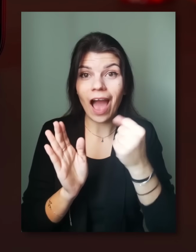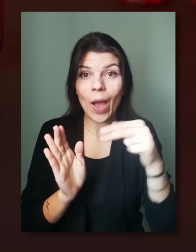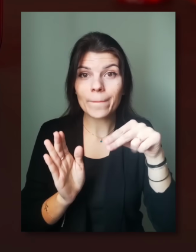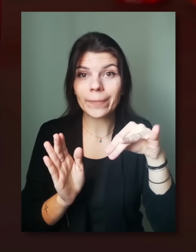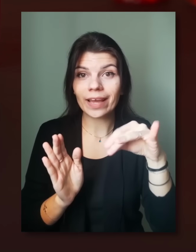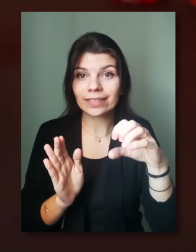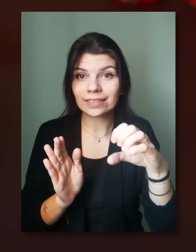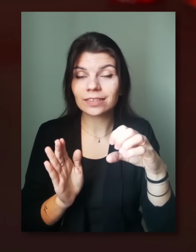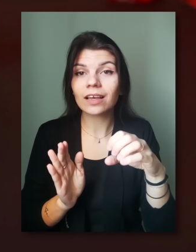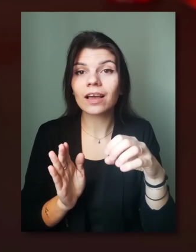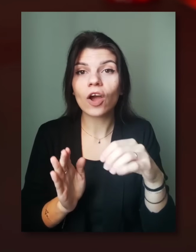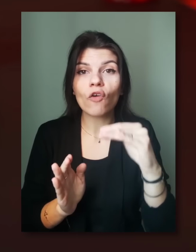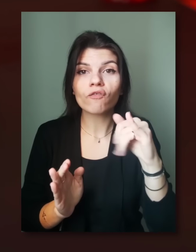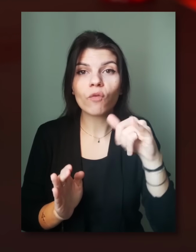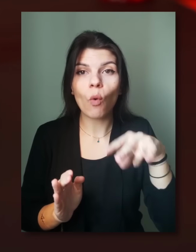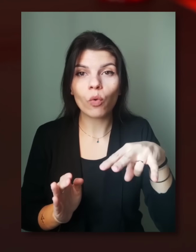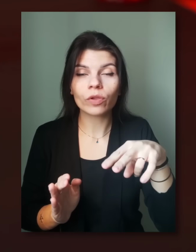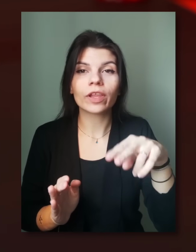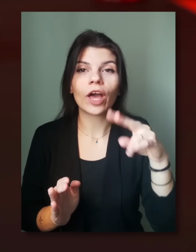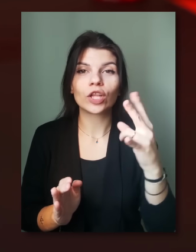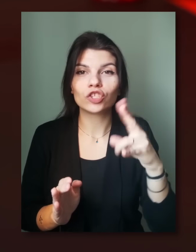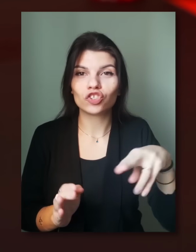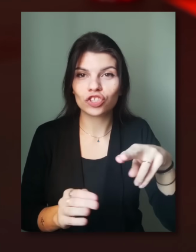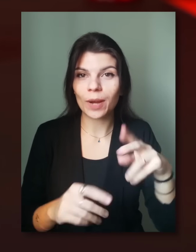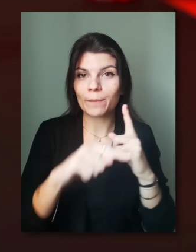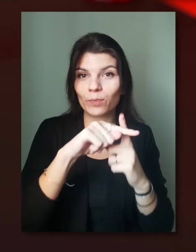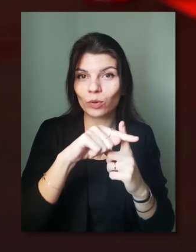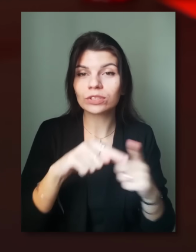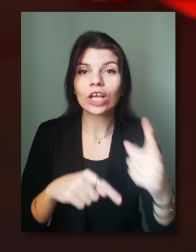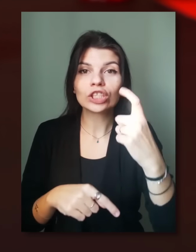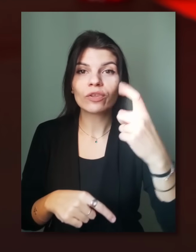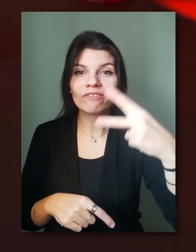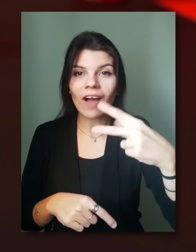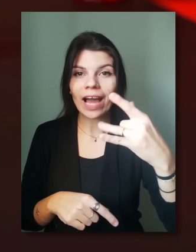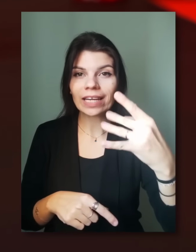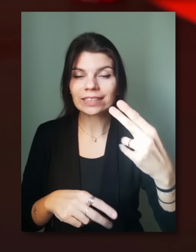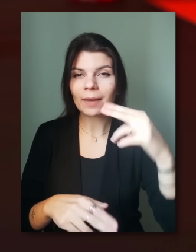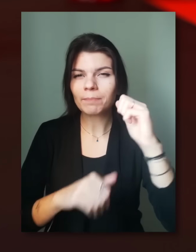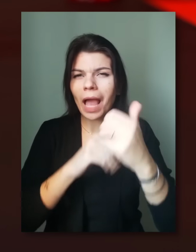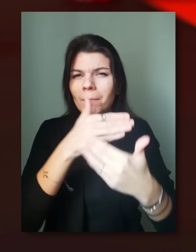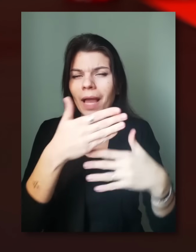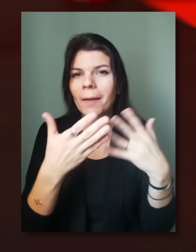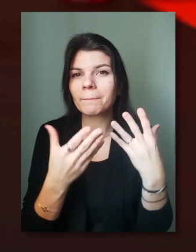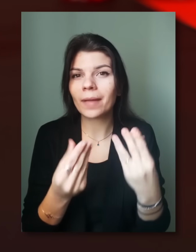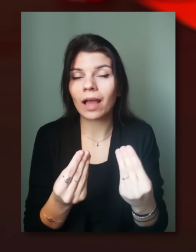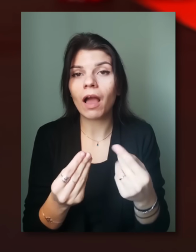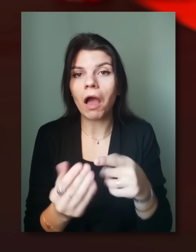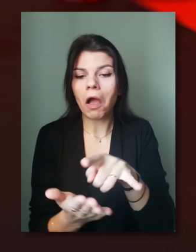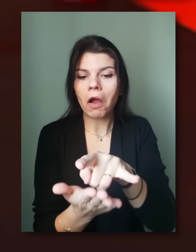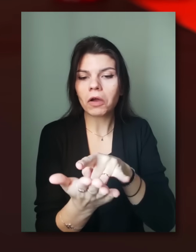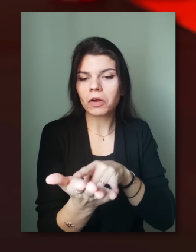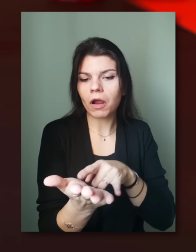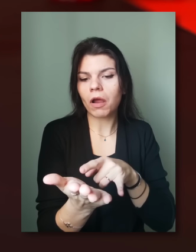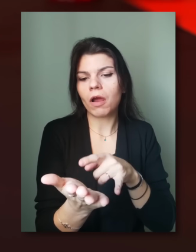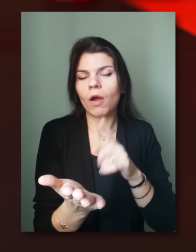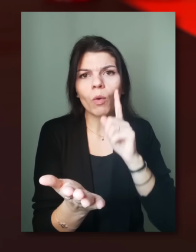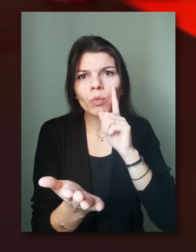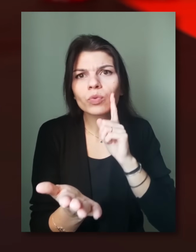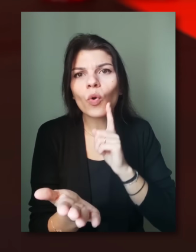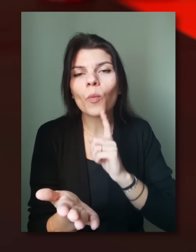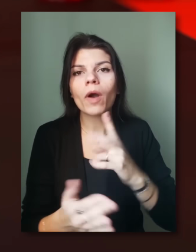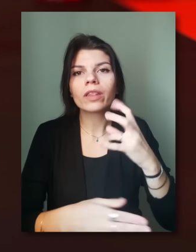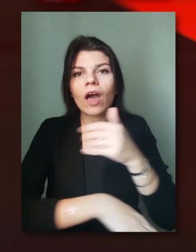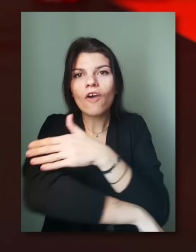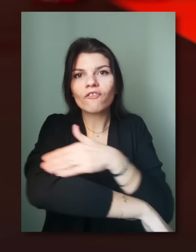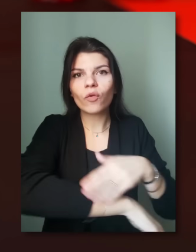матрицязроздільноюздатністюFullHD+та частотоюоновлення120Гц.Екранмає максимальнуяскравість,що